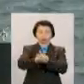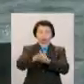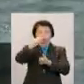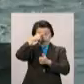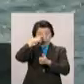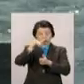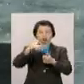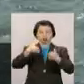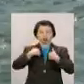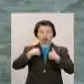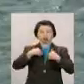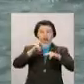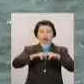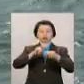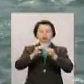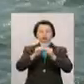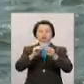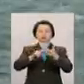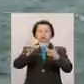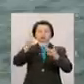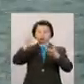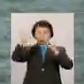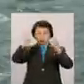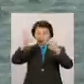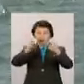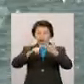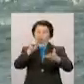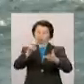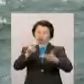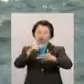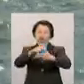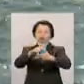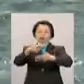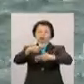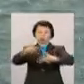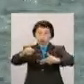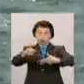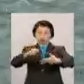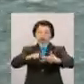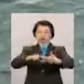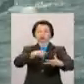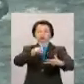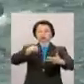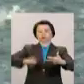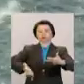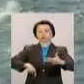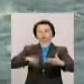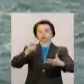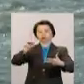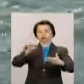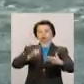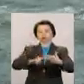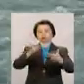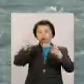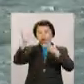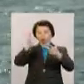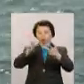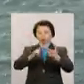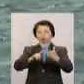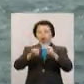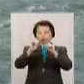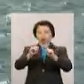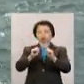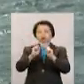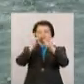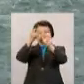untuk berada di kedudukan ketiga. Acara ini menyaksikan Jepun meraih emas sementara China dengan perak. Shazrin turut layak